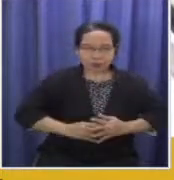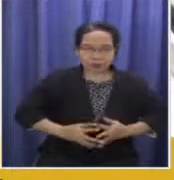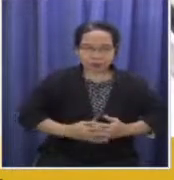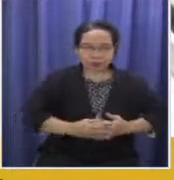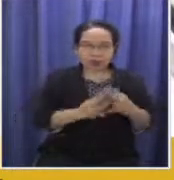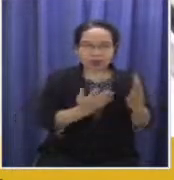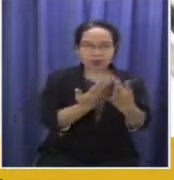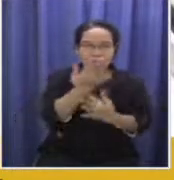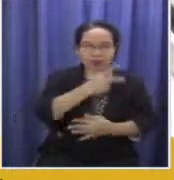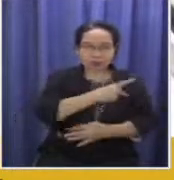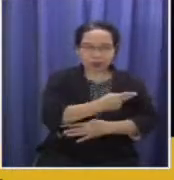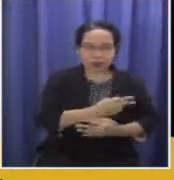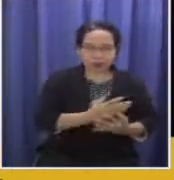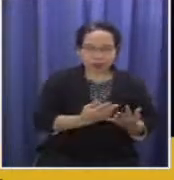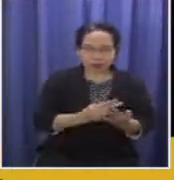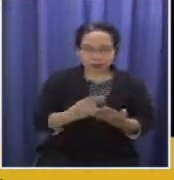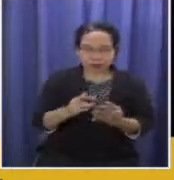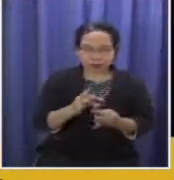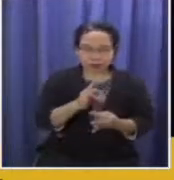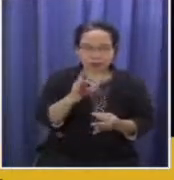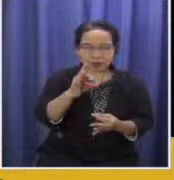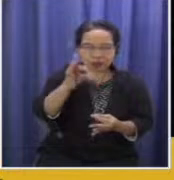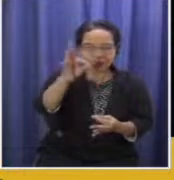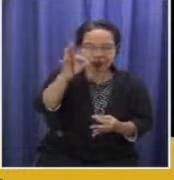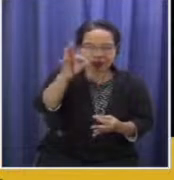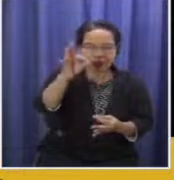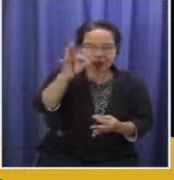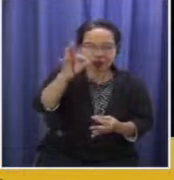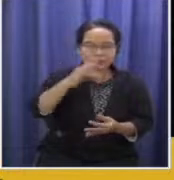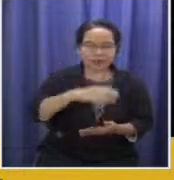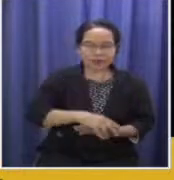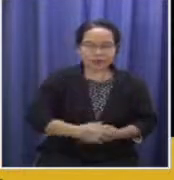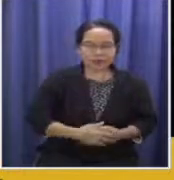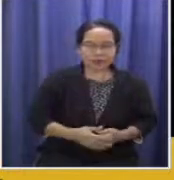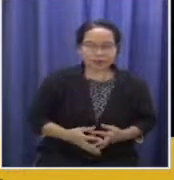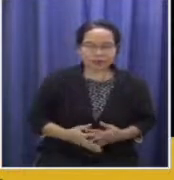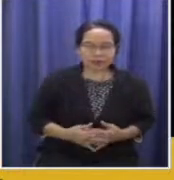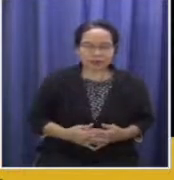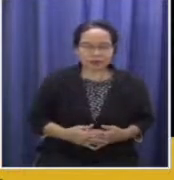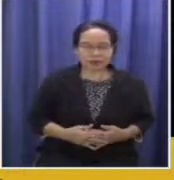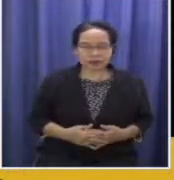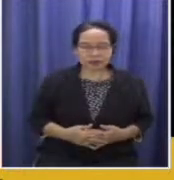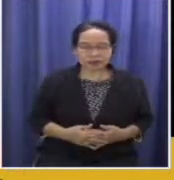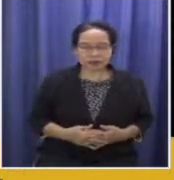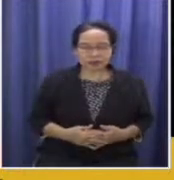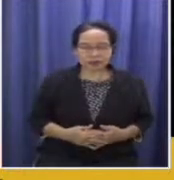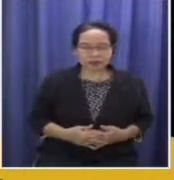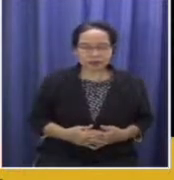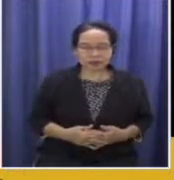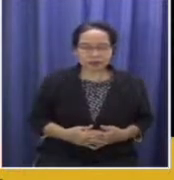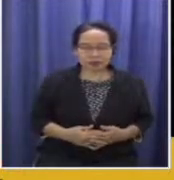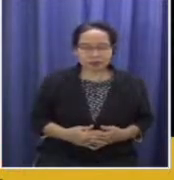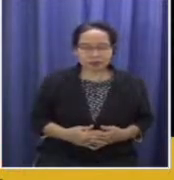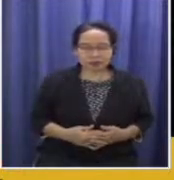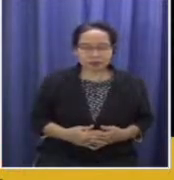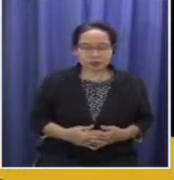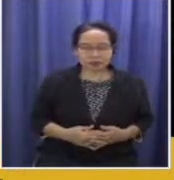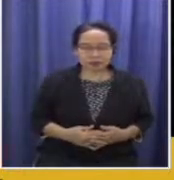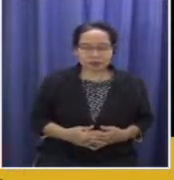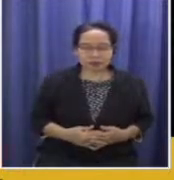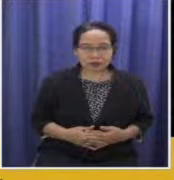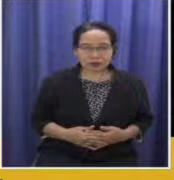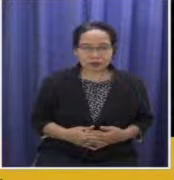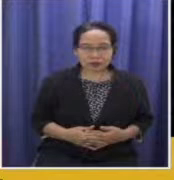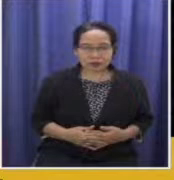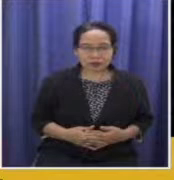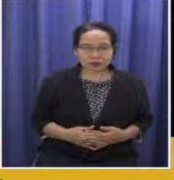the Holy Spirit. भनेपछि एकदमै स्पष्ट छ कि प्रभु येशूकी आमा मरियम कन्या थिइन्,